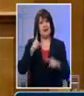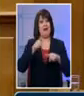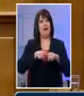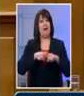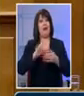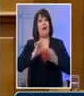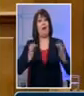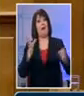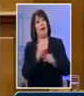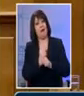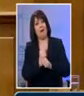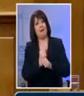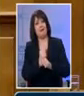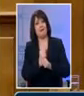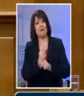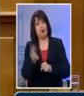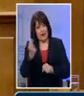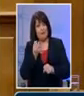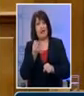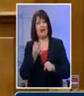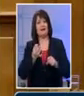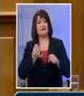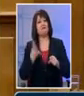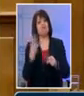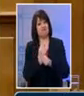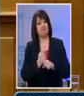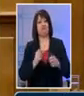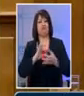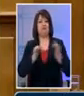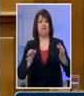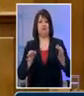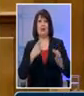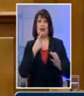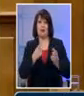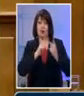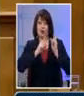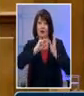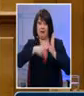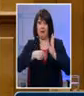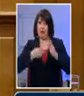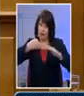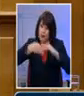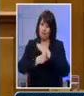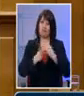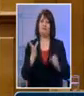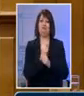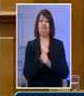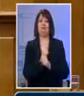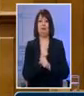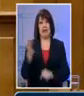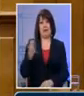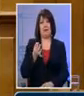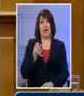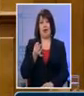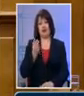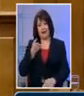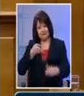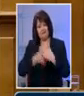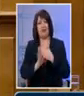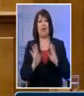δήθεν θα βγάζατε την χώρα από το μνημόνιο. Θα βγάζατε την χώρα από το μνημόνιο